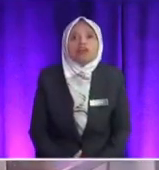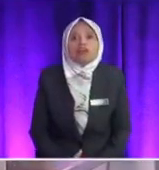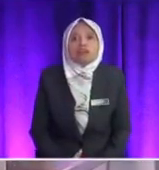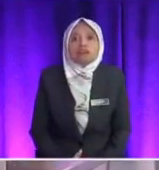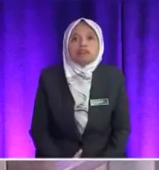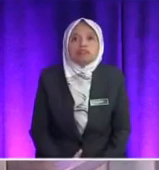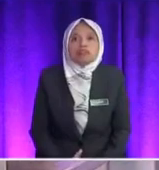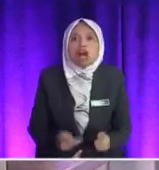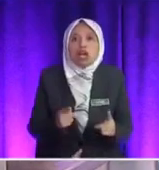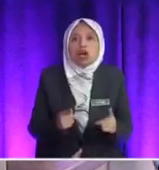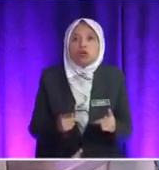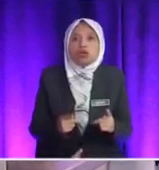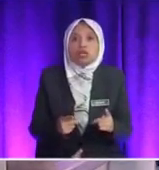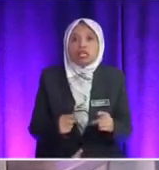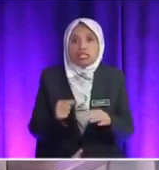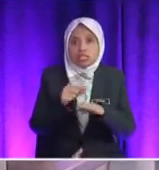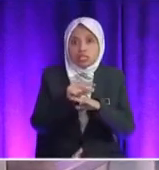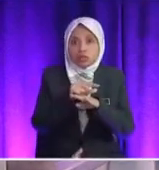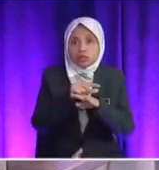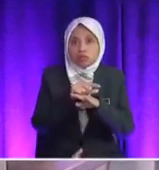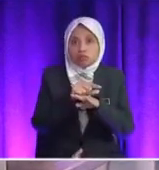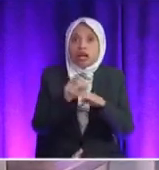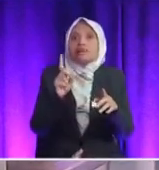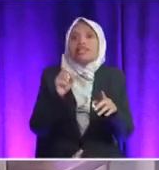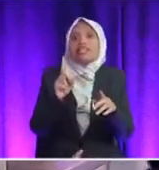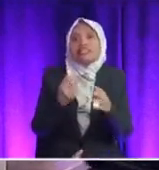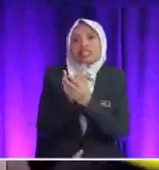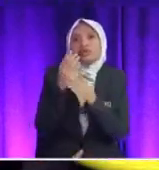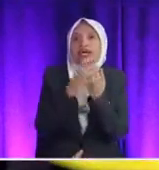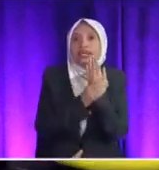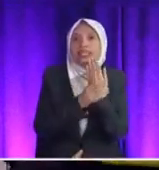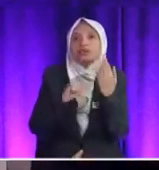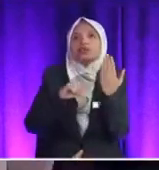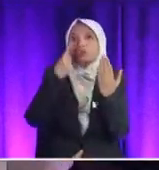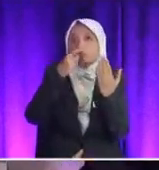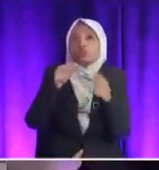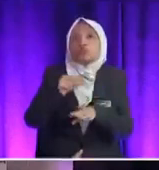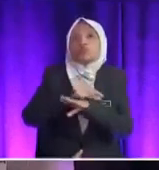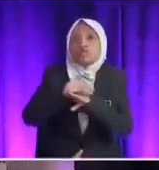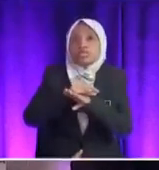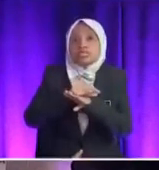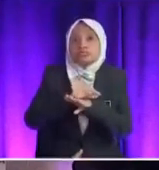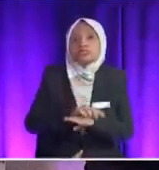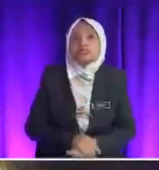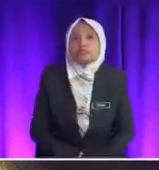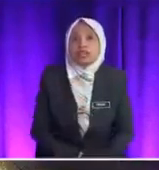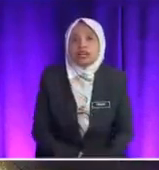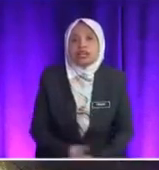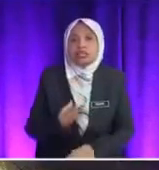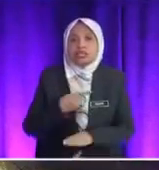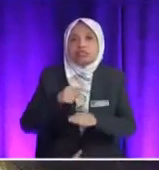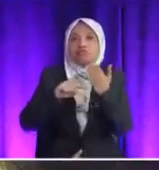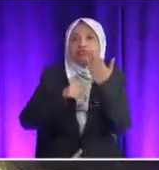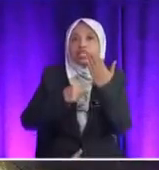itu di kuat pada tangan kanan dan keadaan kalaupun kaki kiri kefir itu berburu data